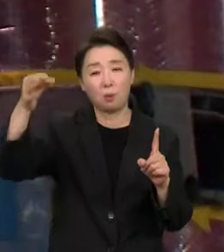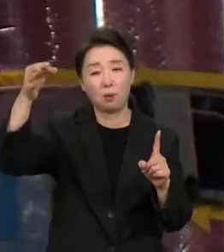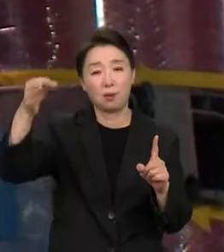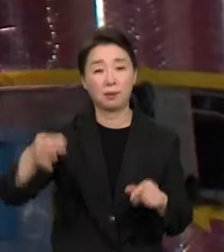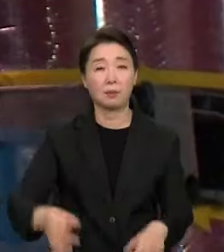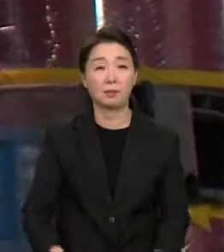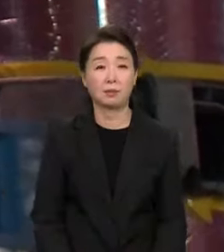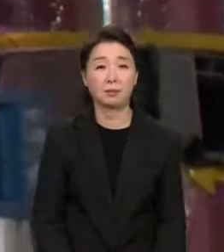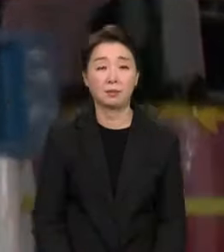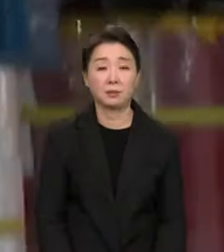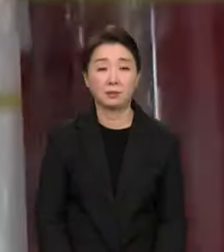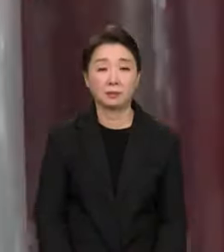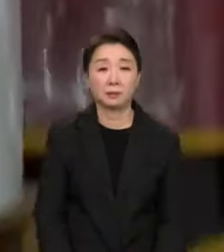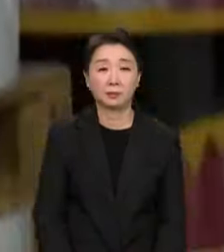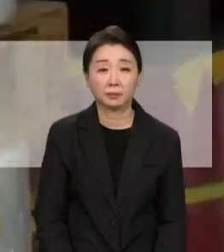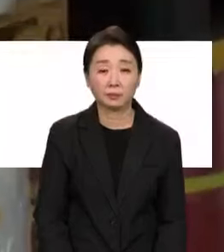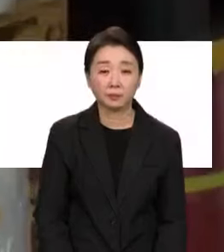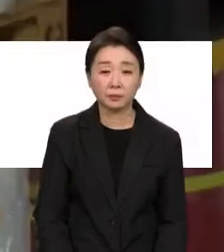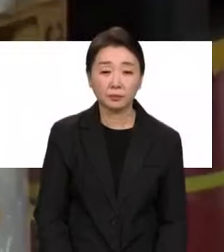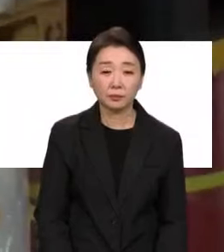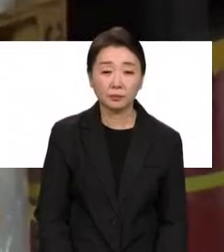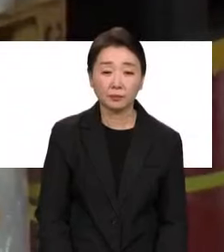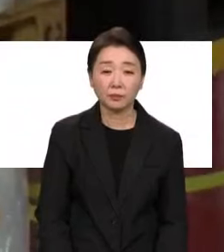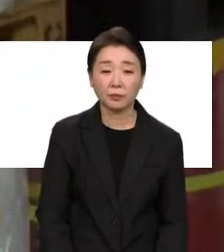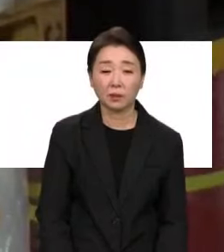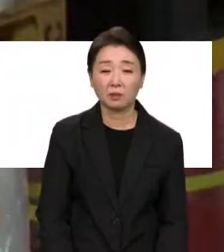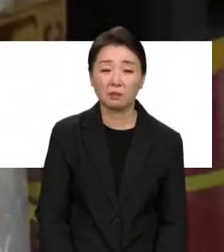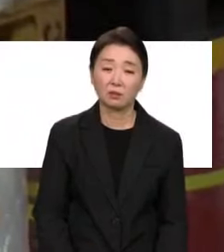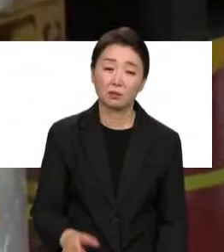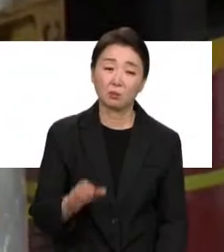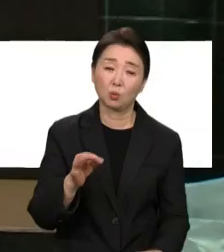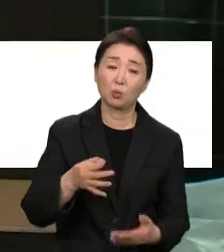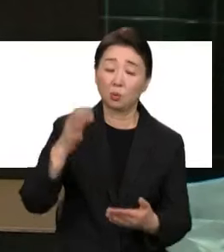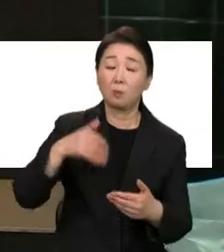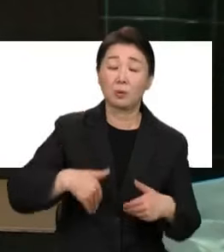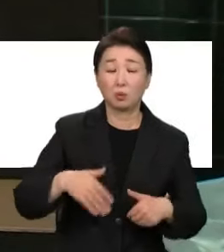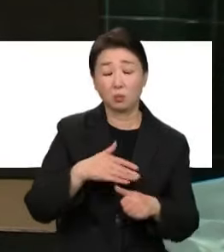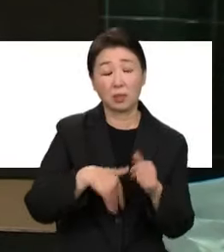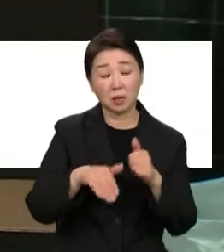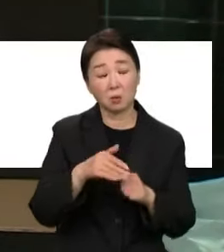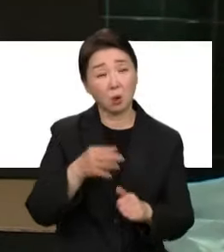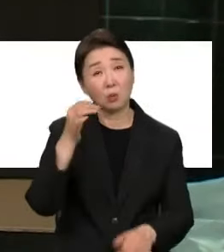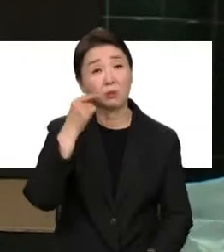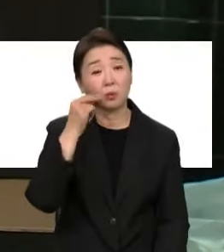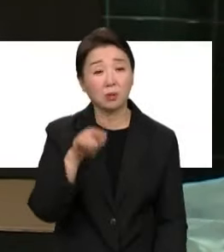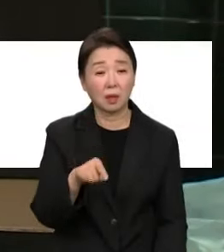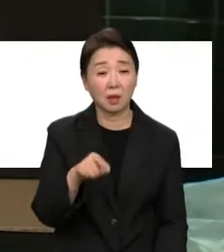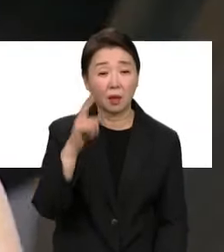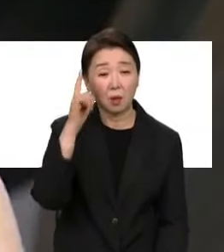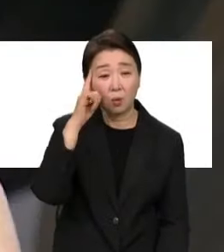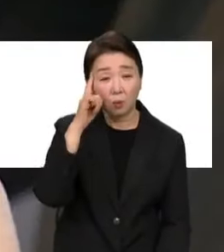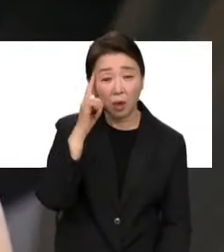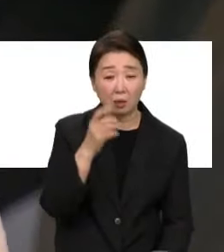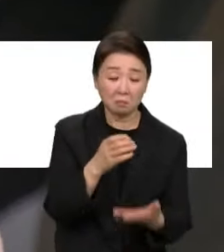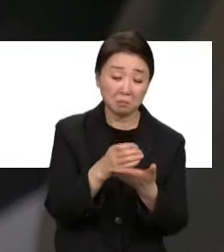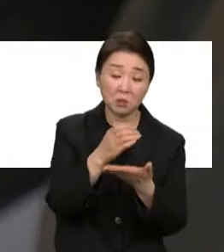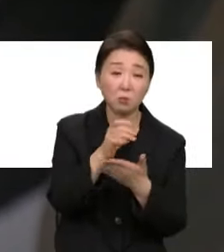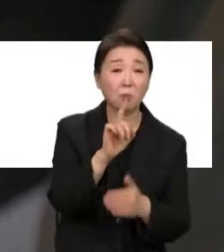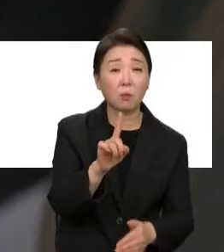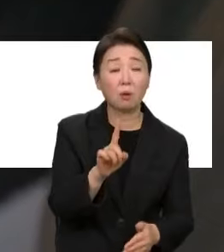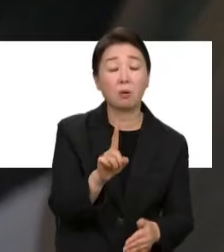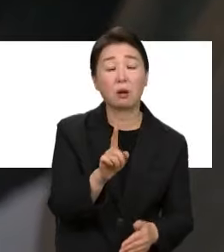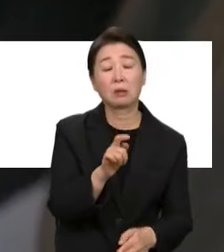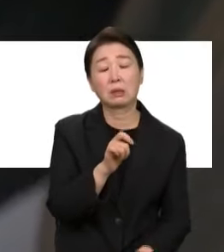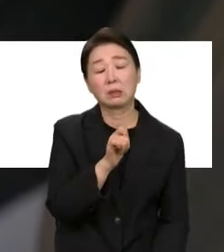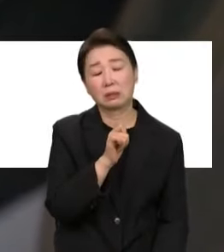급등한 겁니다. 10% 올려야 되는데 국내 상황상 지금 못 올리고 있지. 특히 우리 같은 경우는 자영업자들이